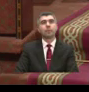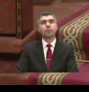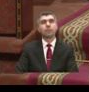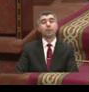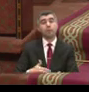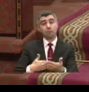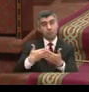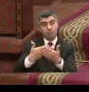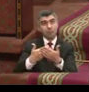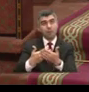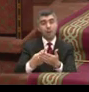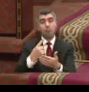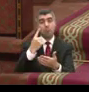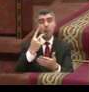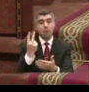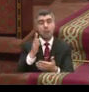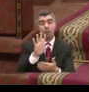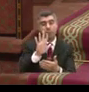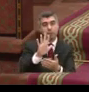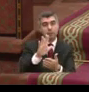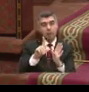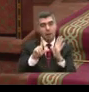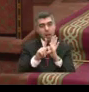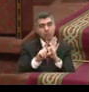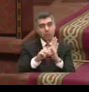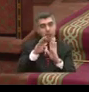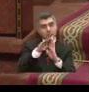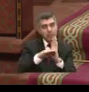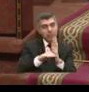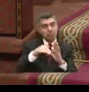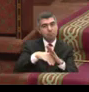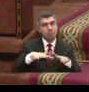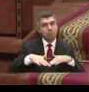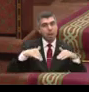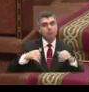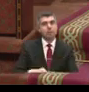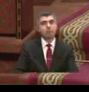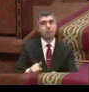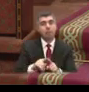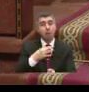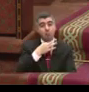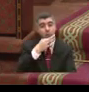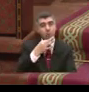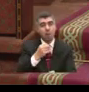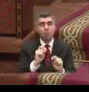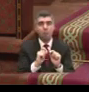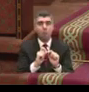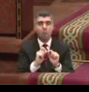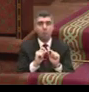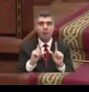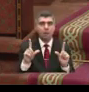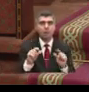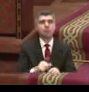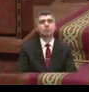المادة 152 من النظام الداخلي لهذا المجلس تقول بصريح العبارة، عبارة واضحة لا تحتاج إلى أي